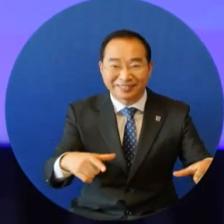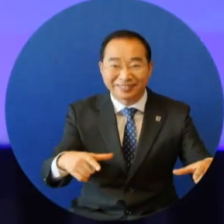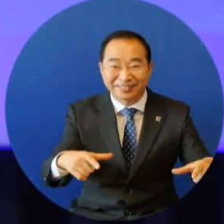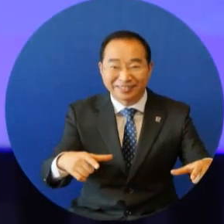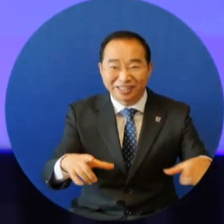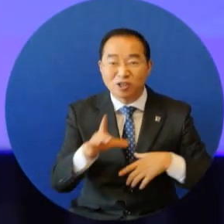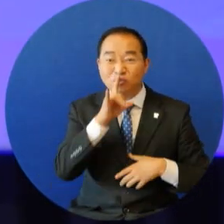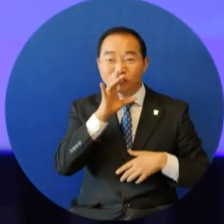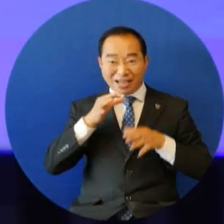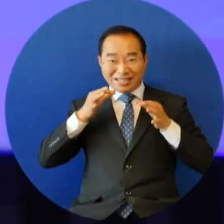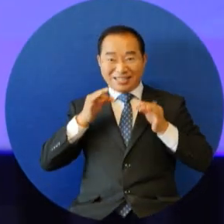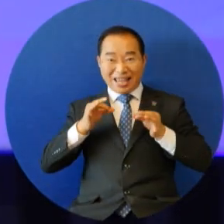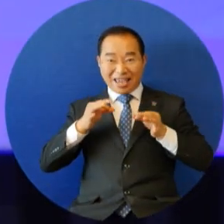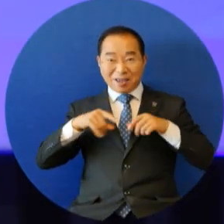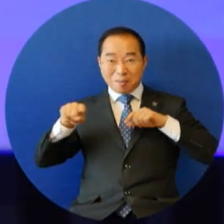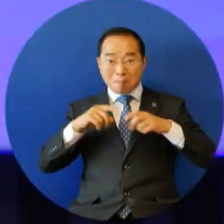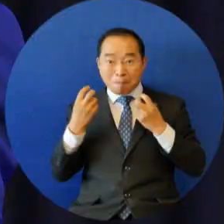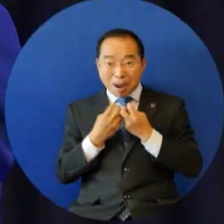쓰는 통화정책에서